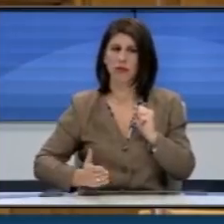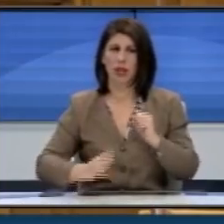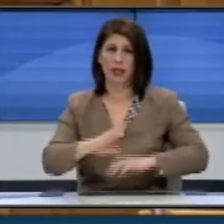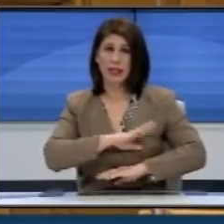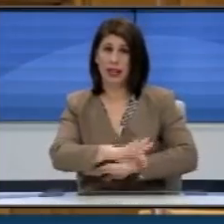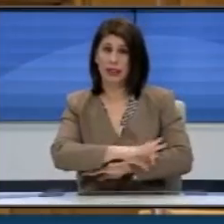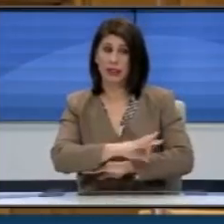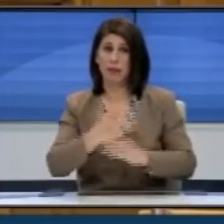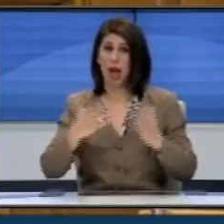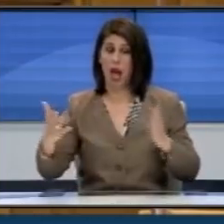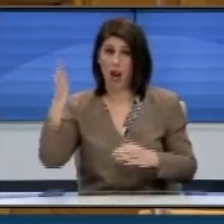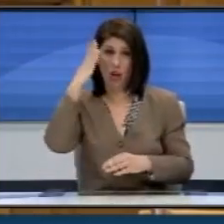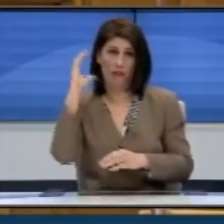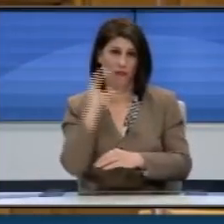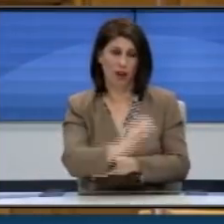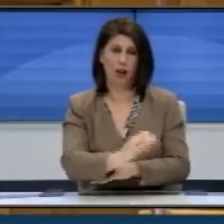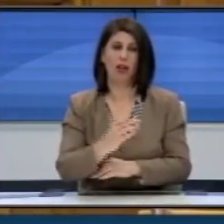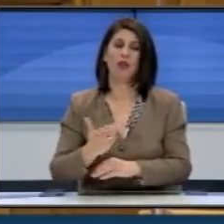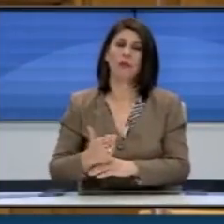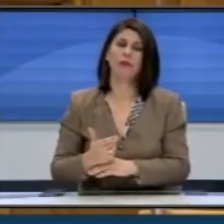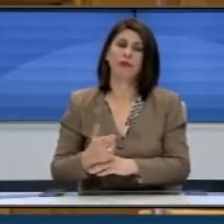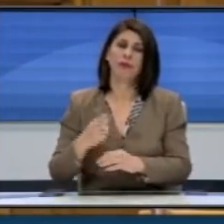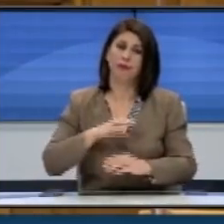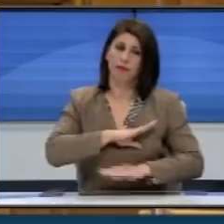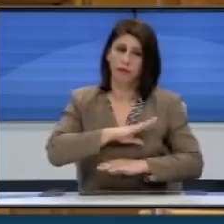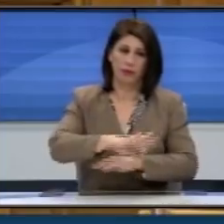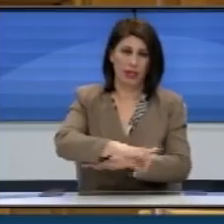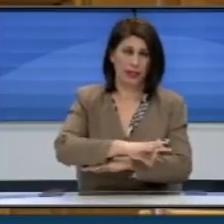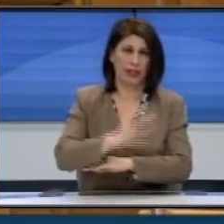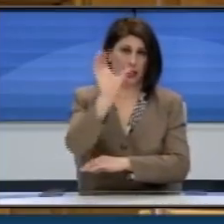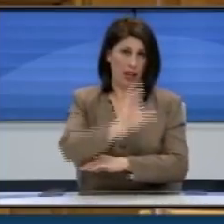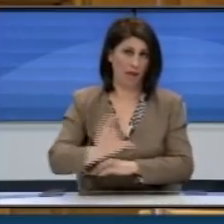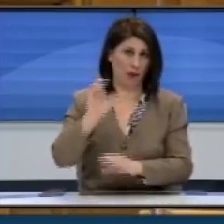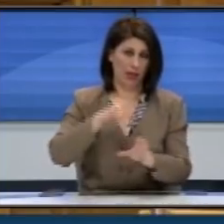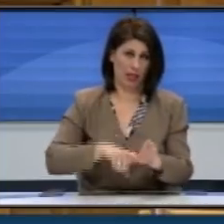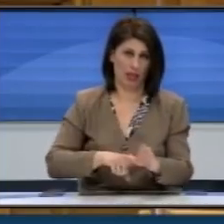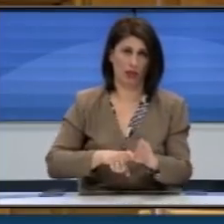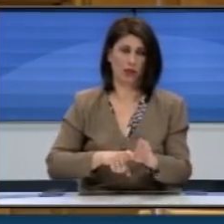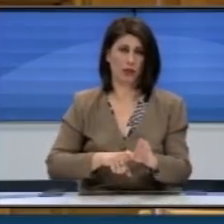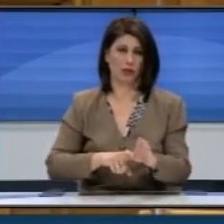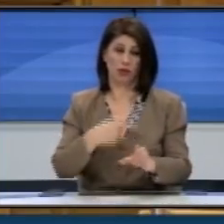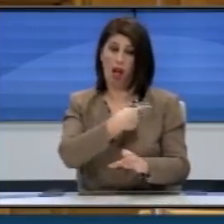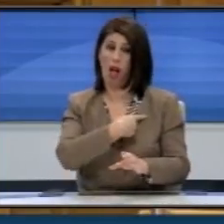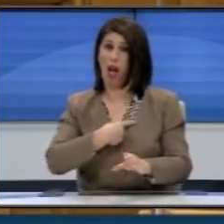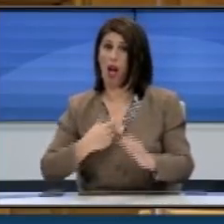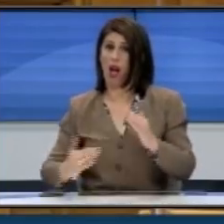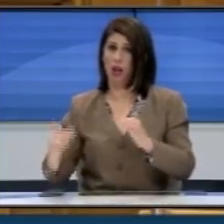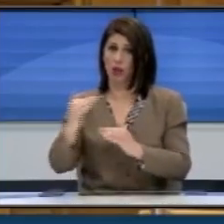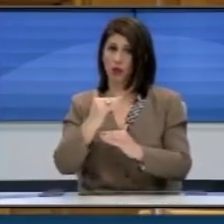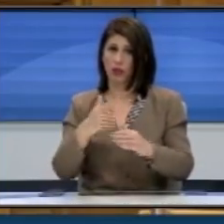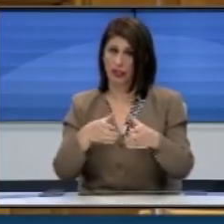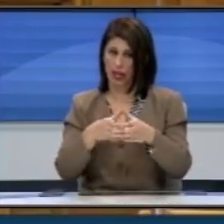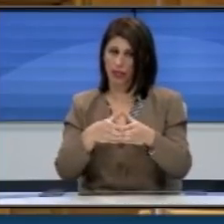κεφαλαίου, ρήξη πρώτα και κύρια με τη στρατηγική της Ευρωπαϊκής Ένωσης, της άρχουσας τάξης και